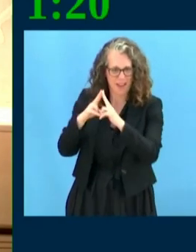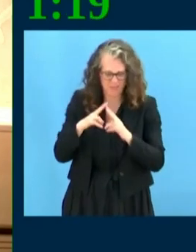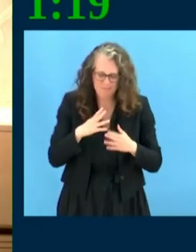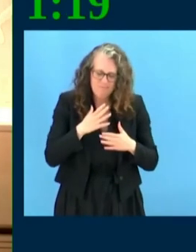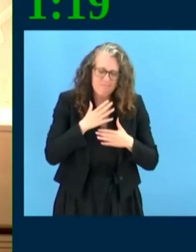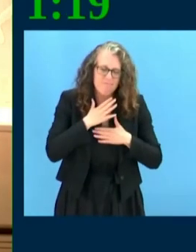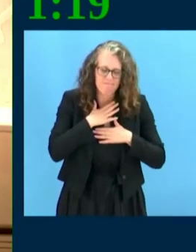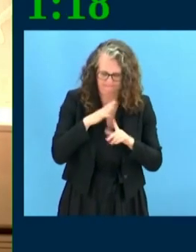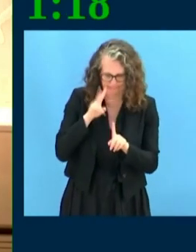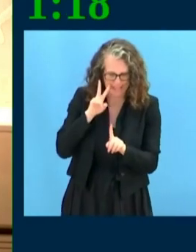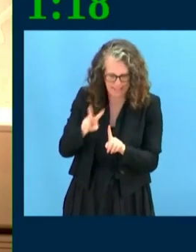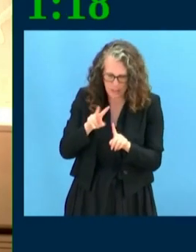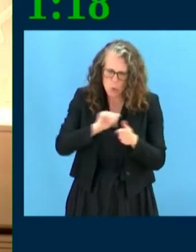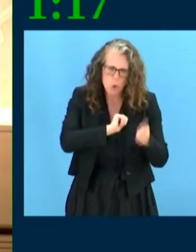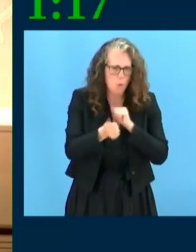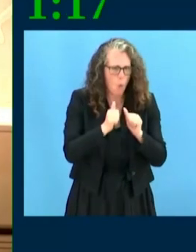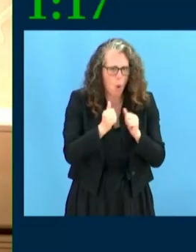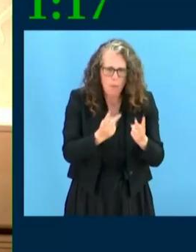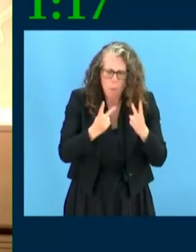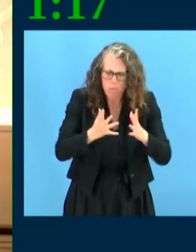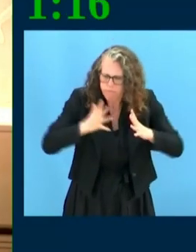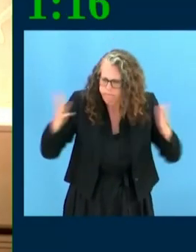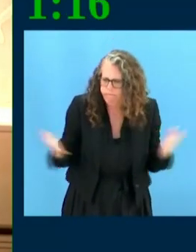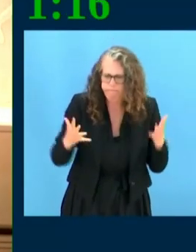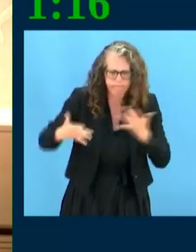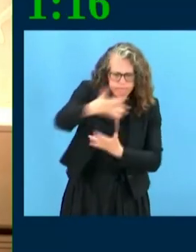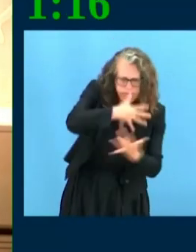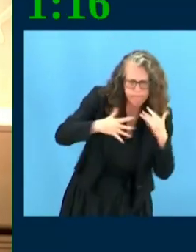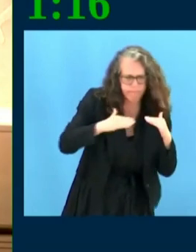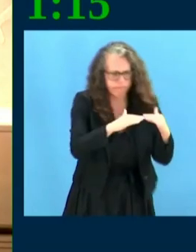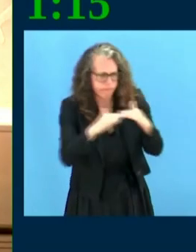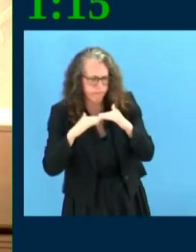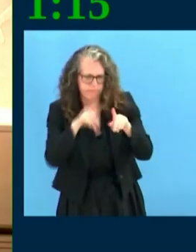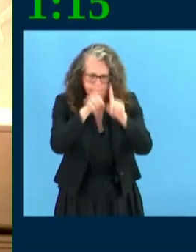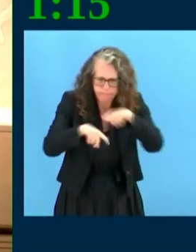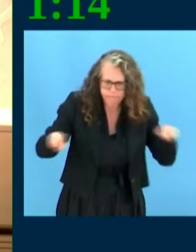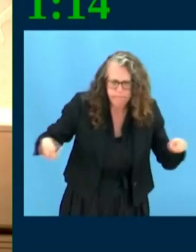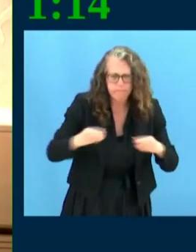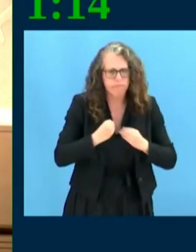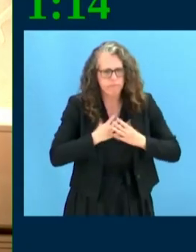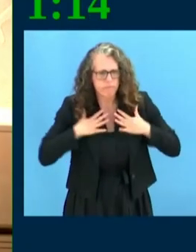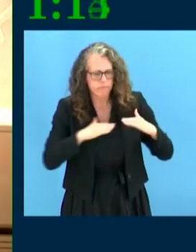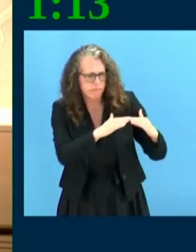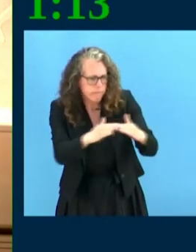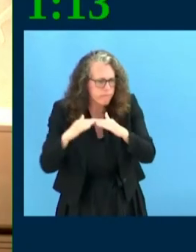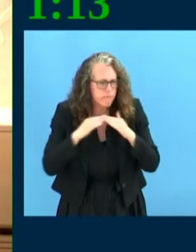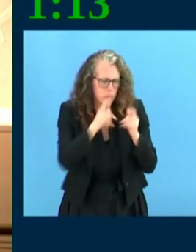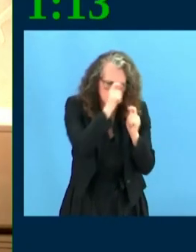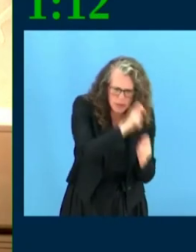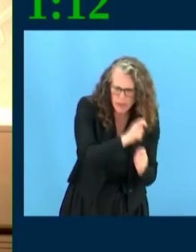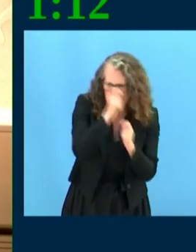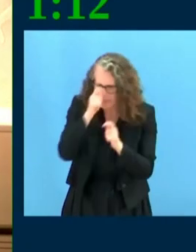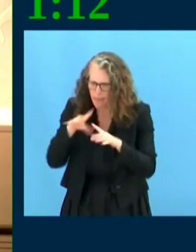23 ortak bildiriye katıldı. Laç'in koridorunun kapatılması ve arsakta etnik temizlik yapılmasına